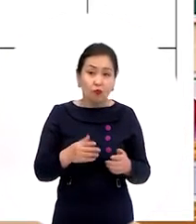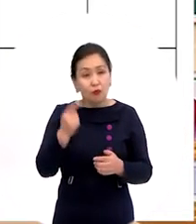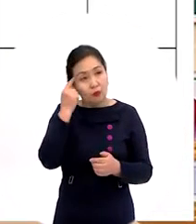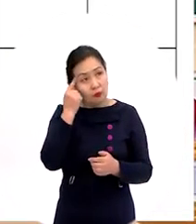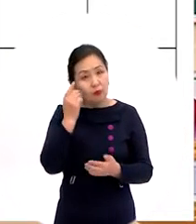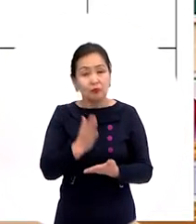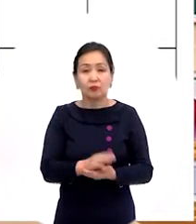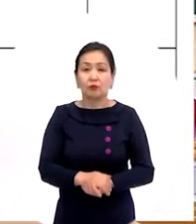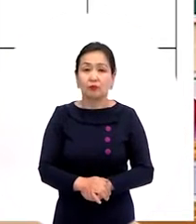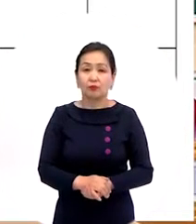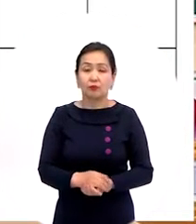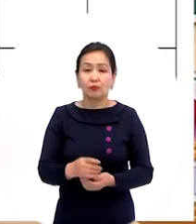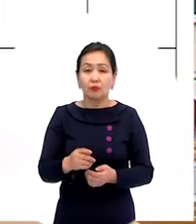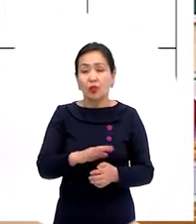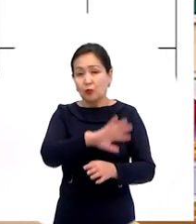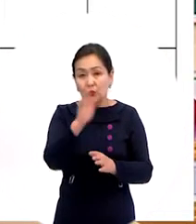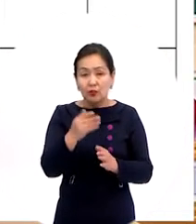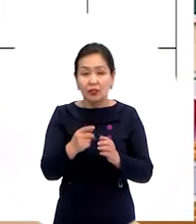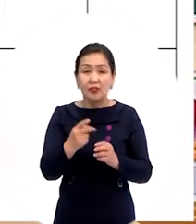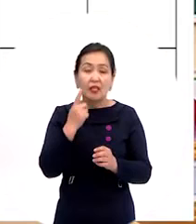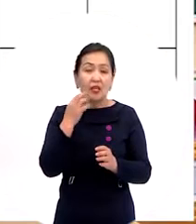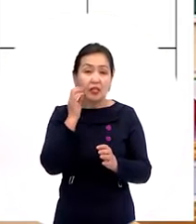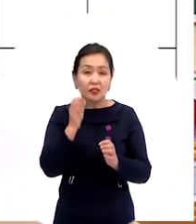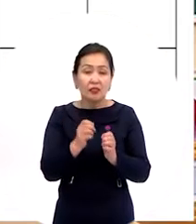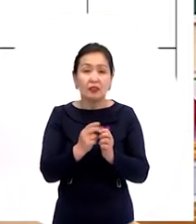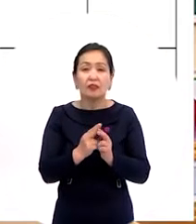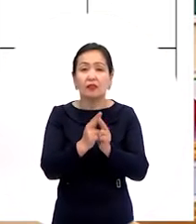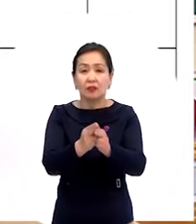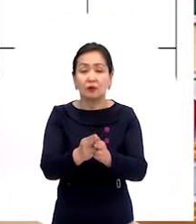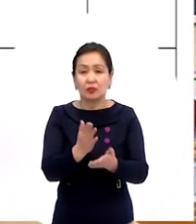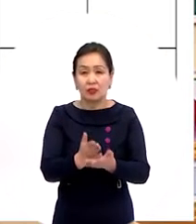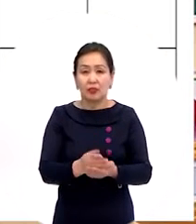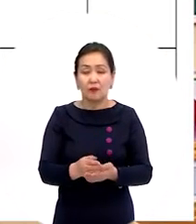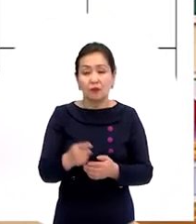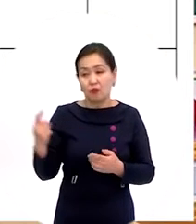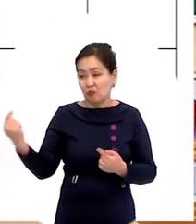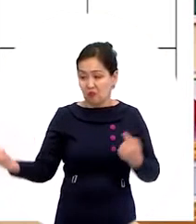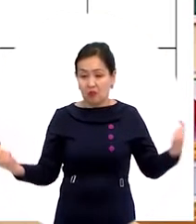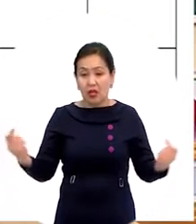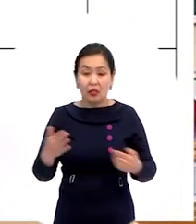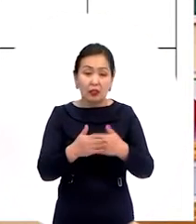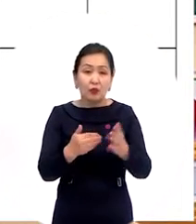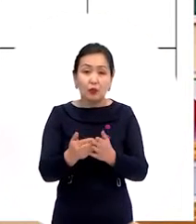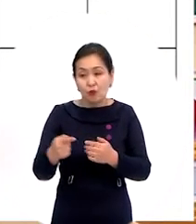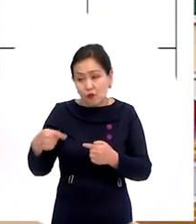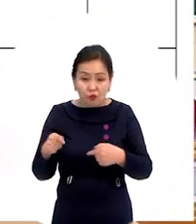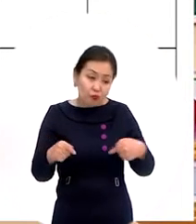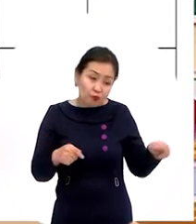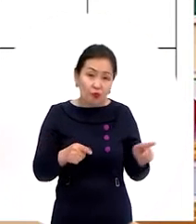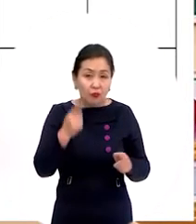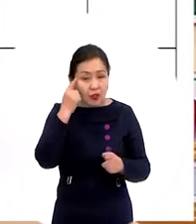байна. За бүгдээрээ Элсадаа туслая. Аль дэлгүүр нь ойр бол? Бүгдээрээ сайн